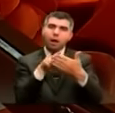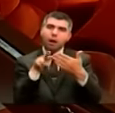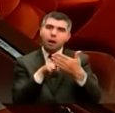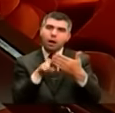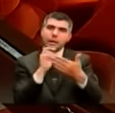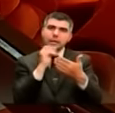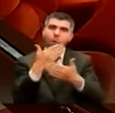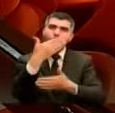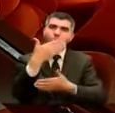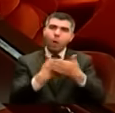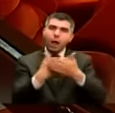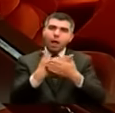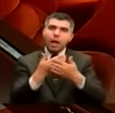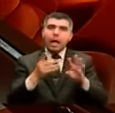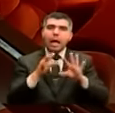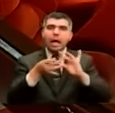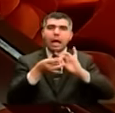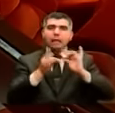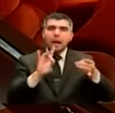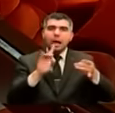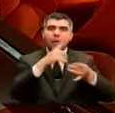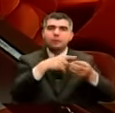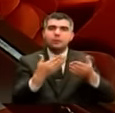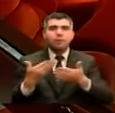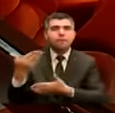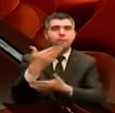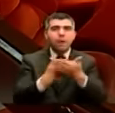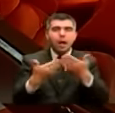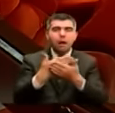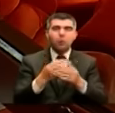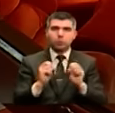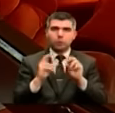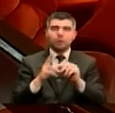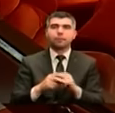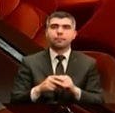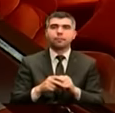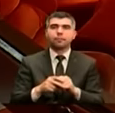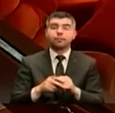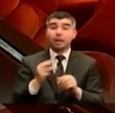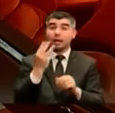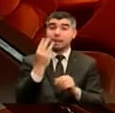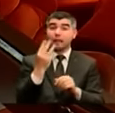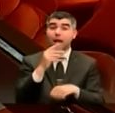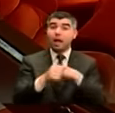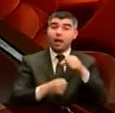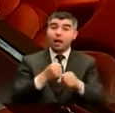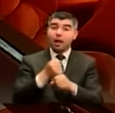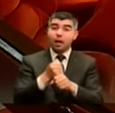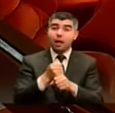ديالو ويتواصل عبر الانترنت ولا عبر الوكالات مباشرة مع المكتب الوطني. خلال هذه الثلاث سنوات 2013 حتى